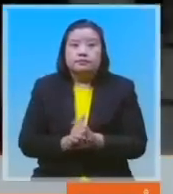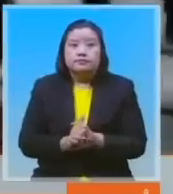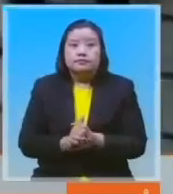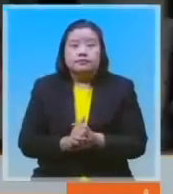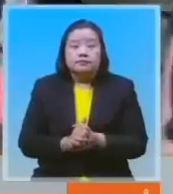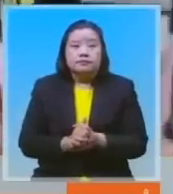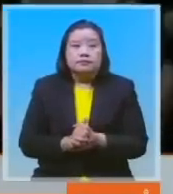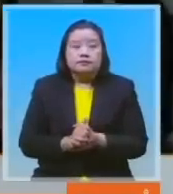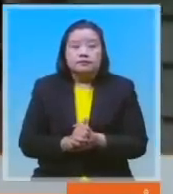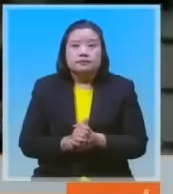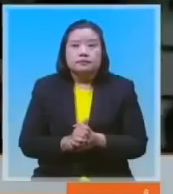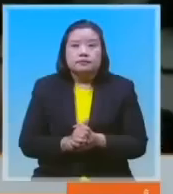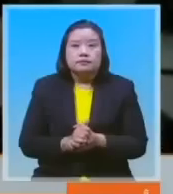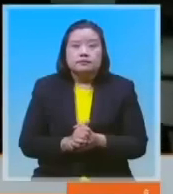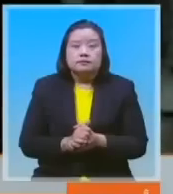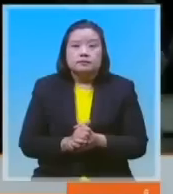เดี๋ยว